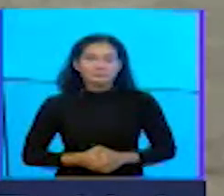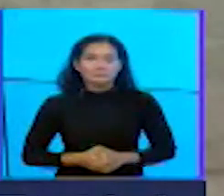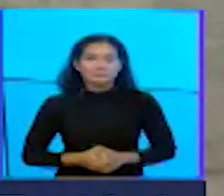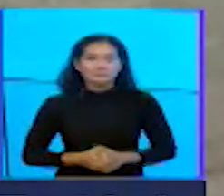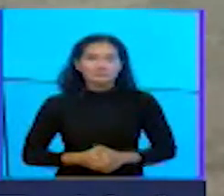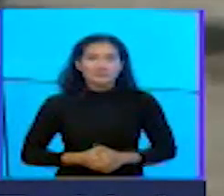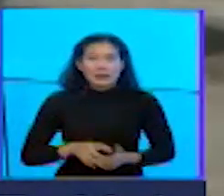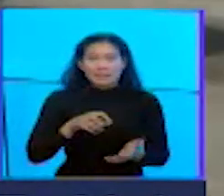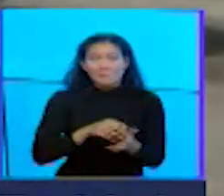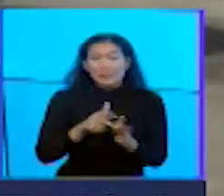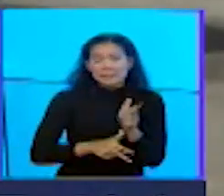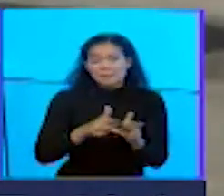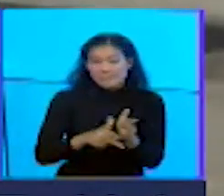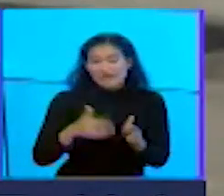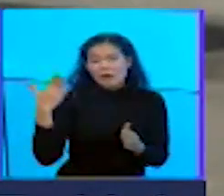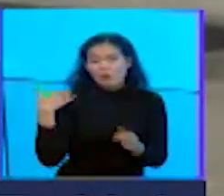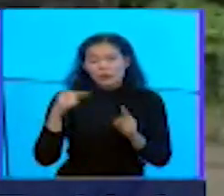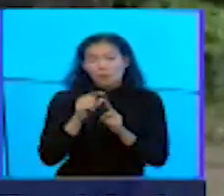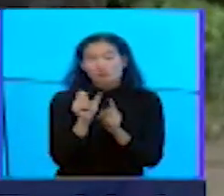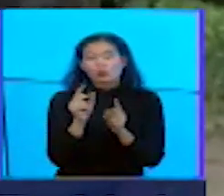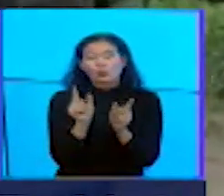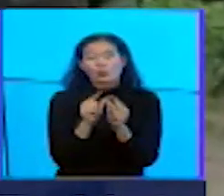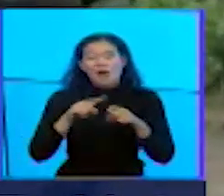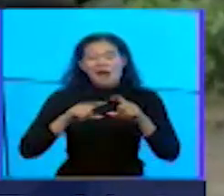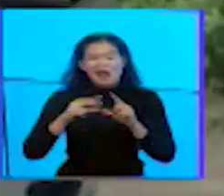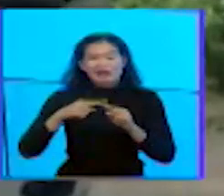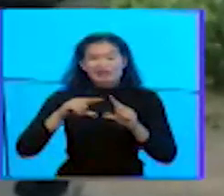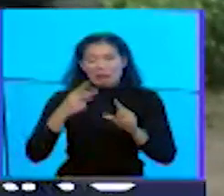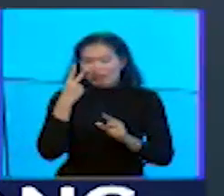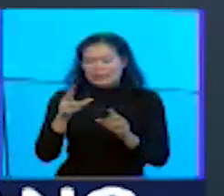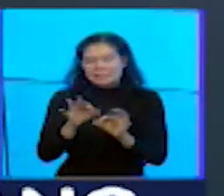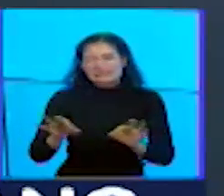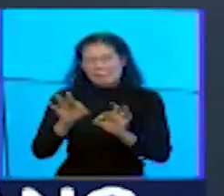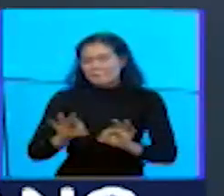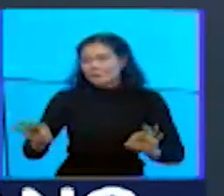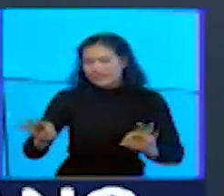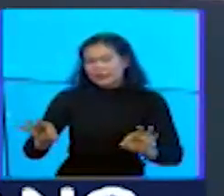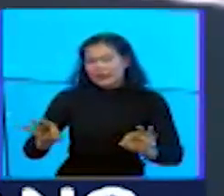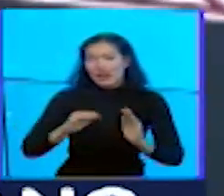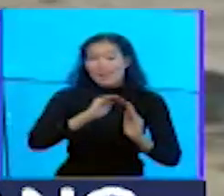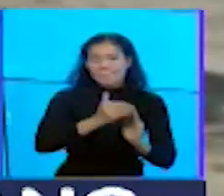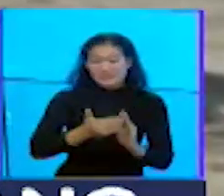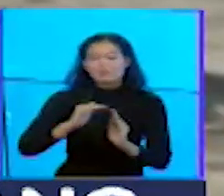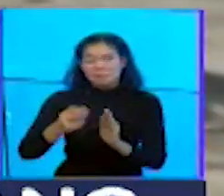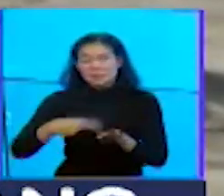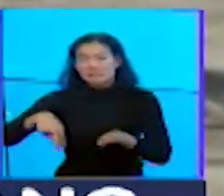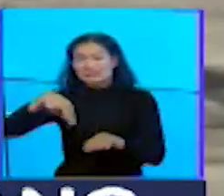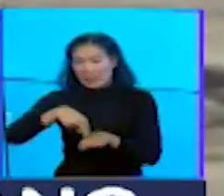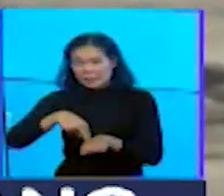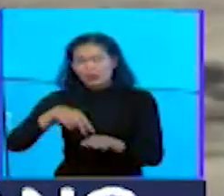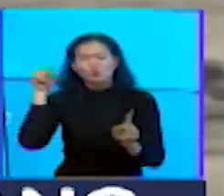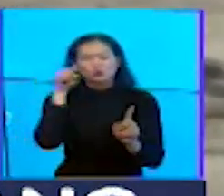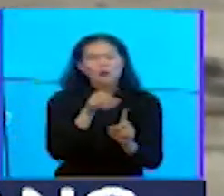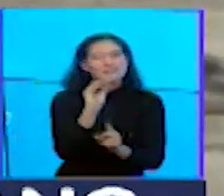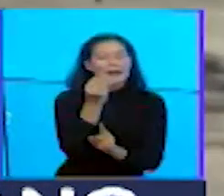Suasana di Terminal Bus Ciganea, Kabupaten Purwakarta, Jawa Barat cenderung sepi. Sejumlah armada bus beroperasi mengangkut penumpang dengan tujuan